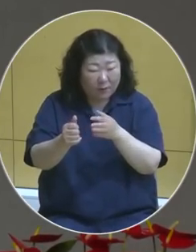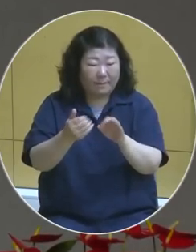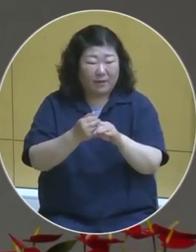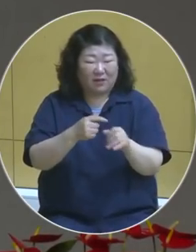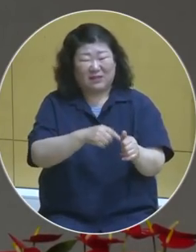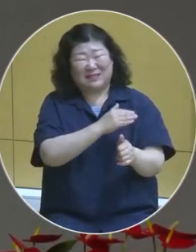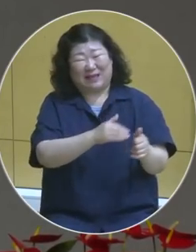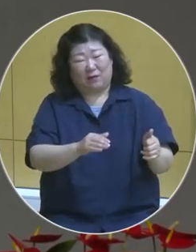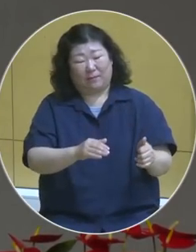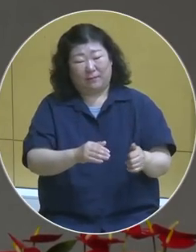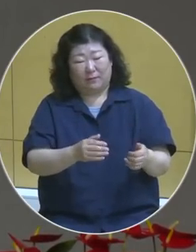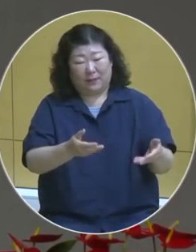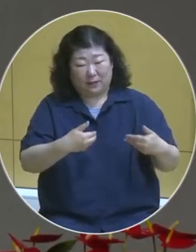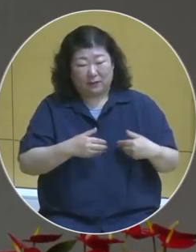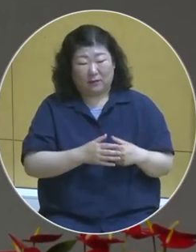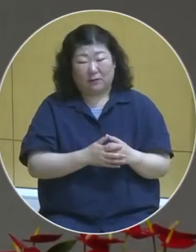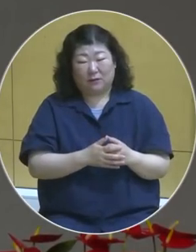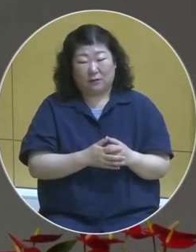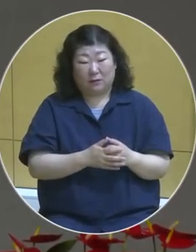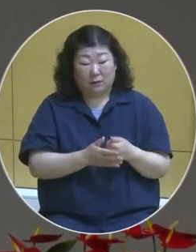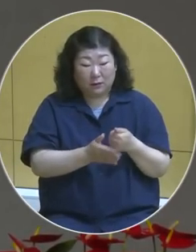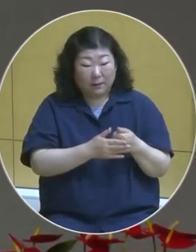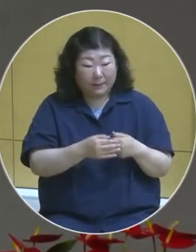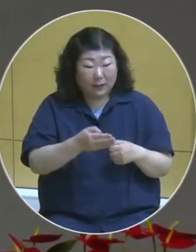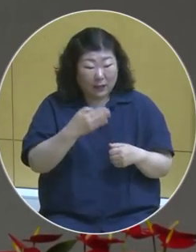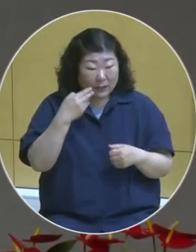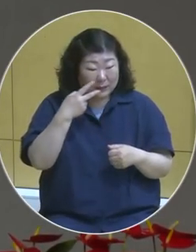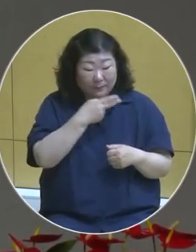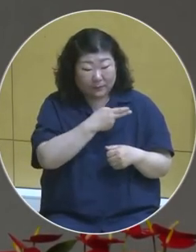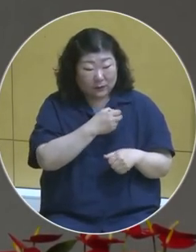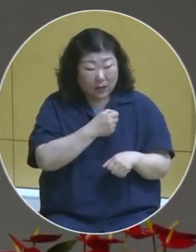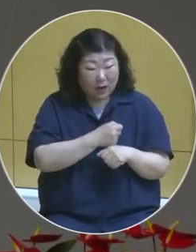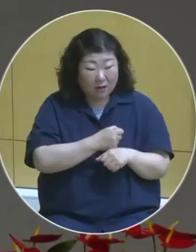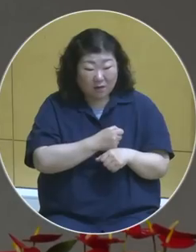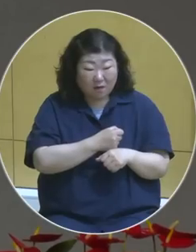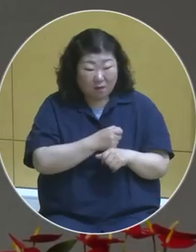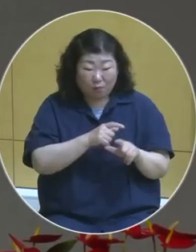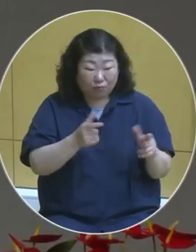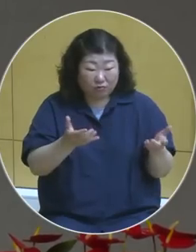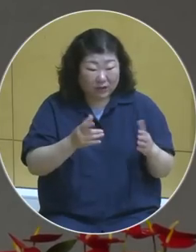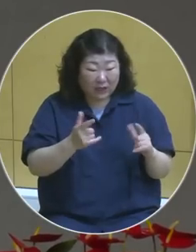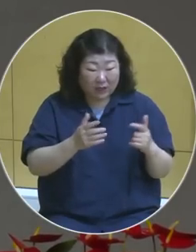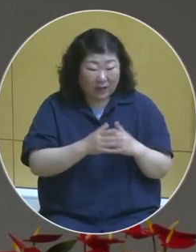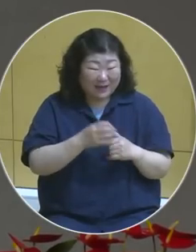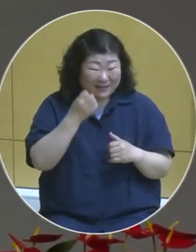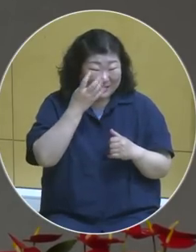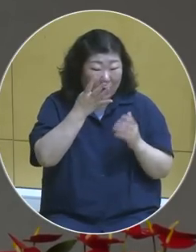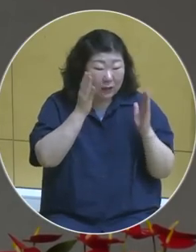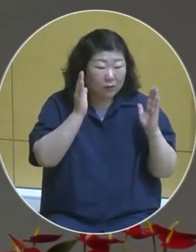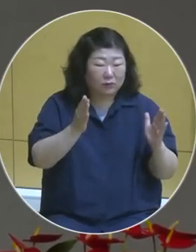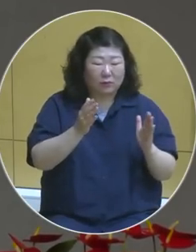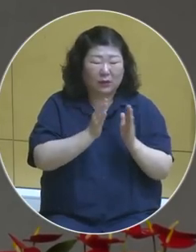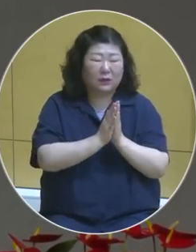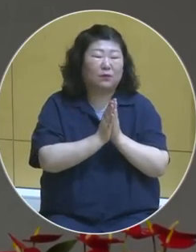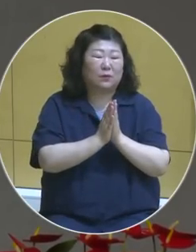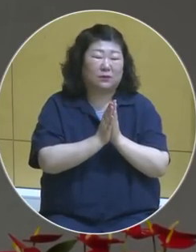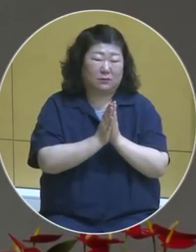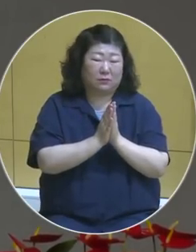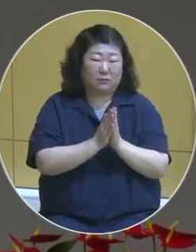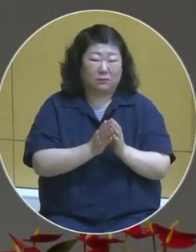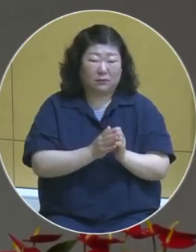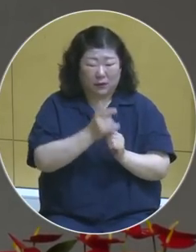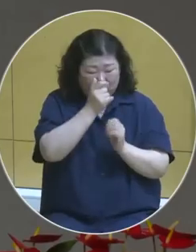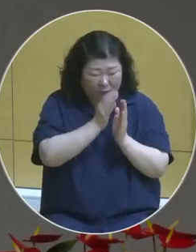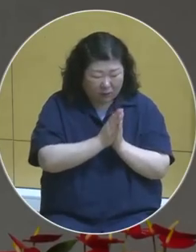그러니까 금식한다는 것은 그냥 보통 일이 아닙니다. 무려 4개월 동안 그는 하나님 앞에 기도했습니다. 기도하고